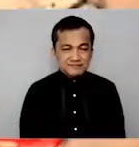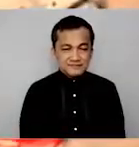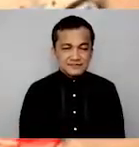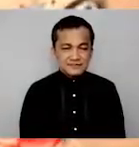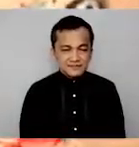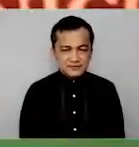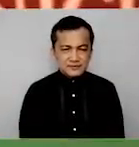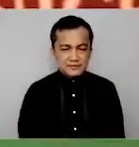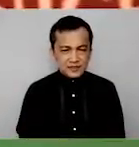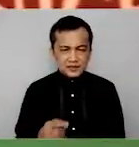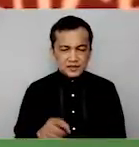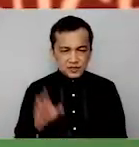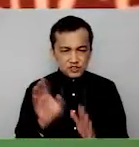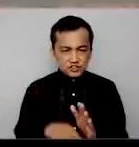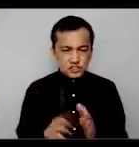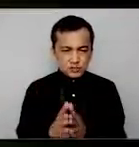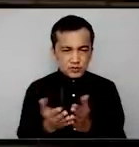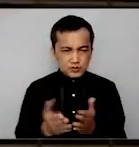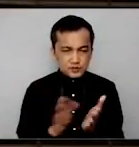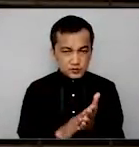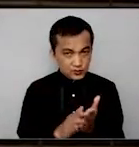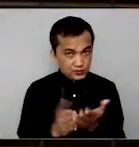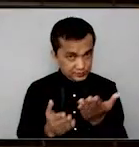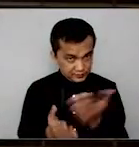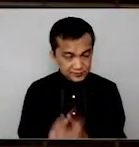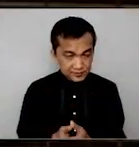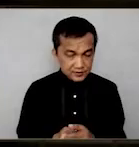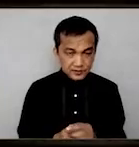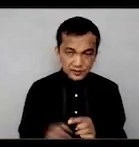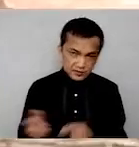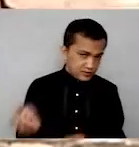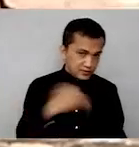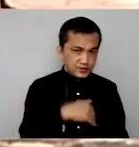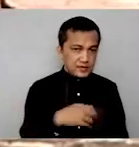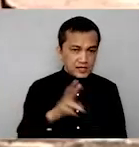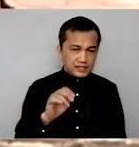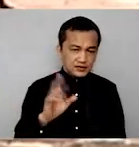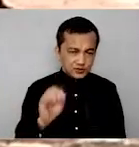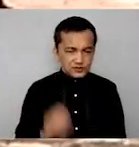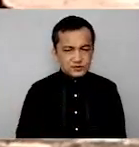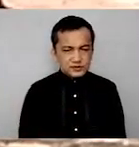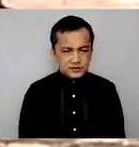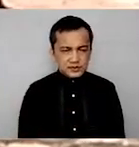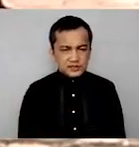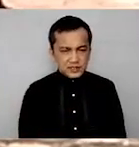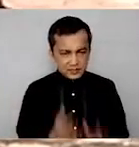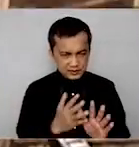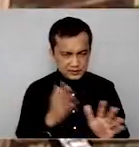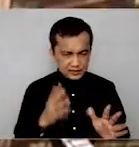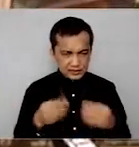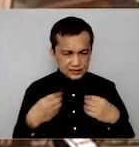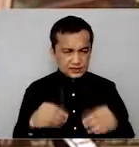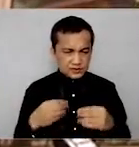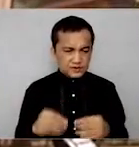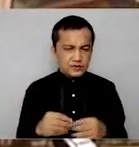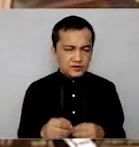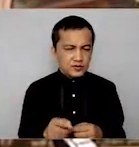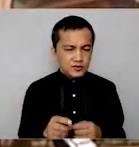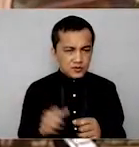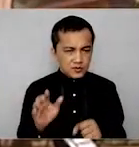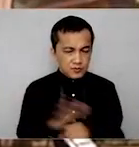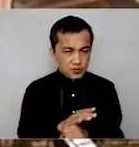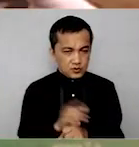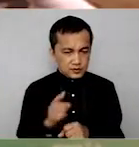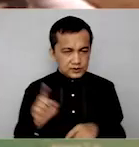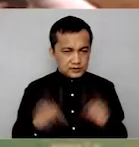Abot kayang librong pang-eskwela baka mo? Eh, dumayo na sa Recto. Ang hilera ng mga tindahang ito, punong-puno ng